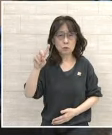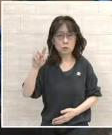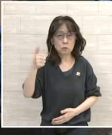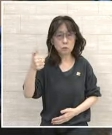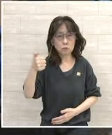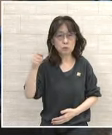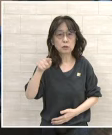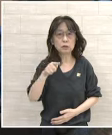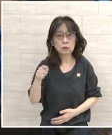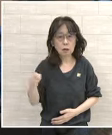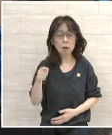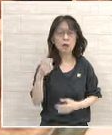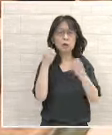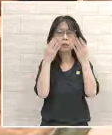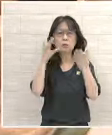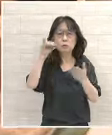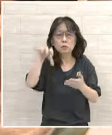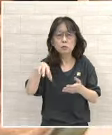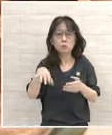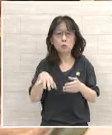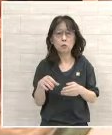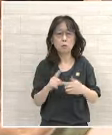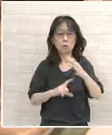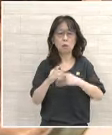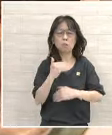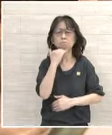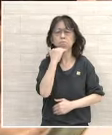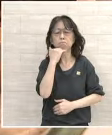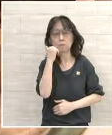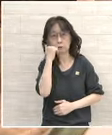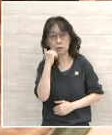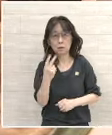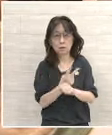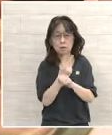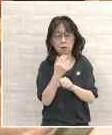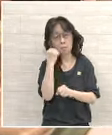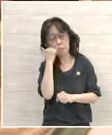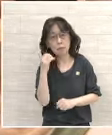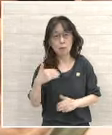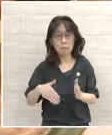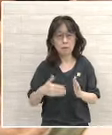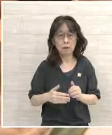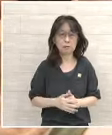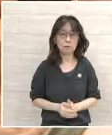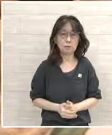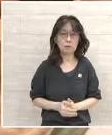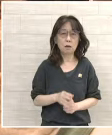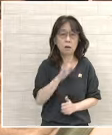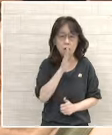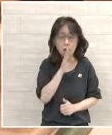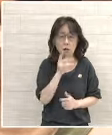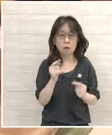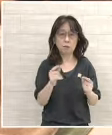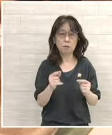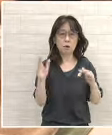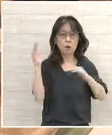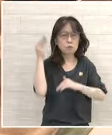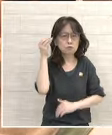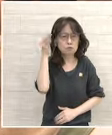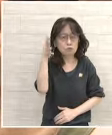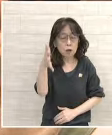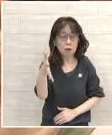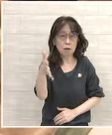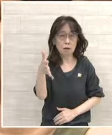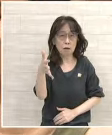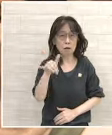千歳空港。 2時間も寝てないんじゃん。 そうですね、夕方の便で今